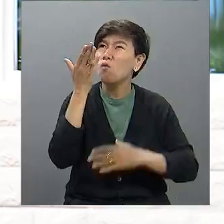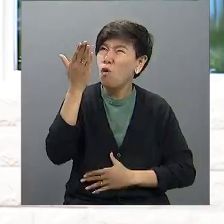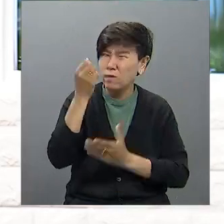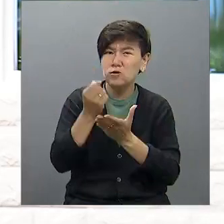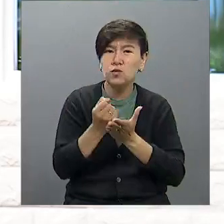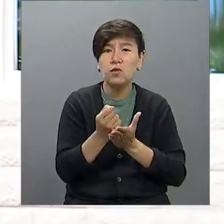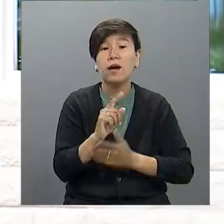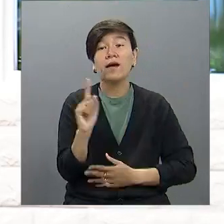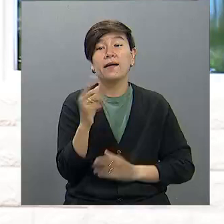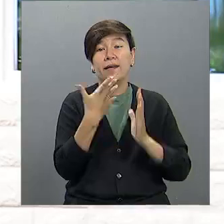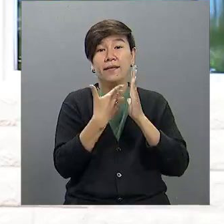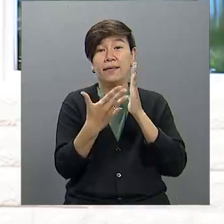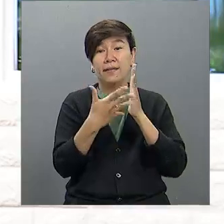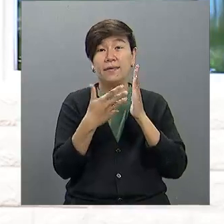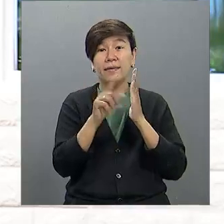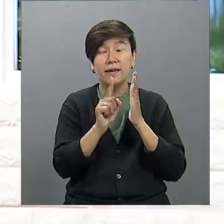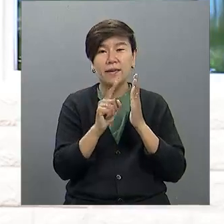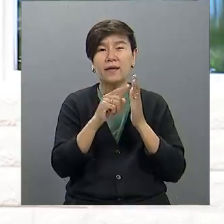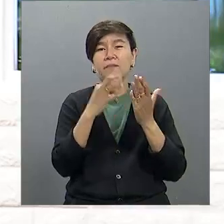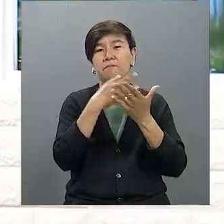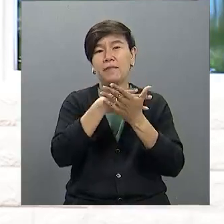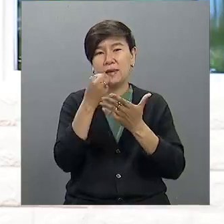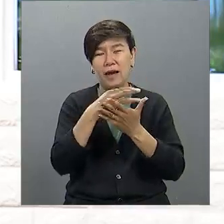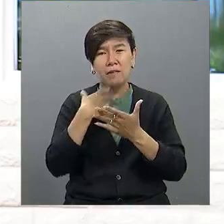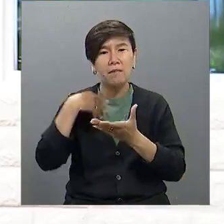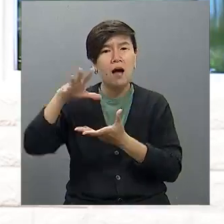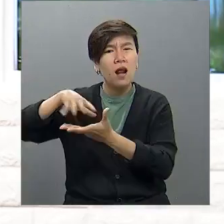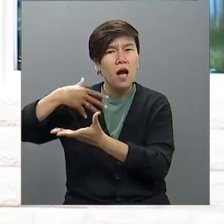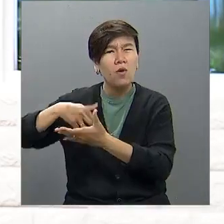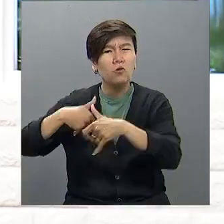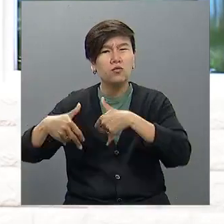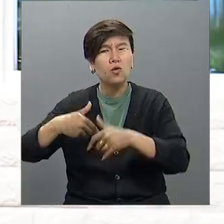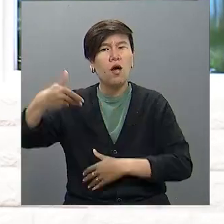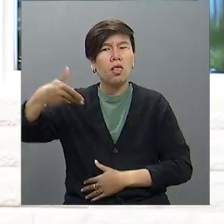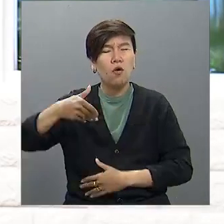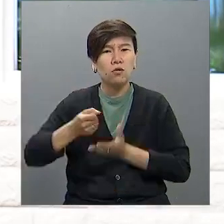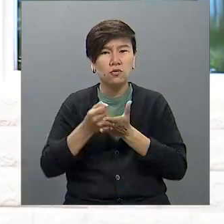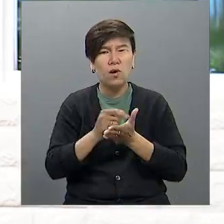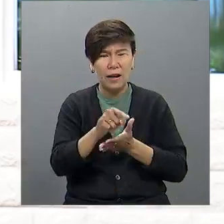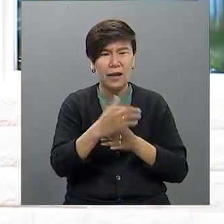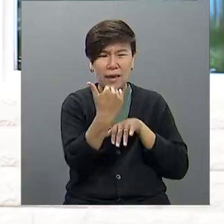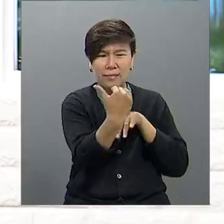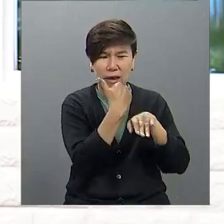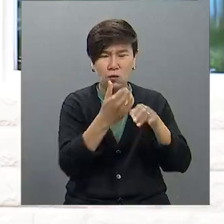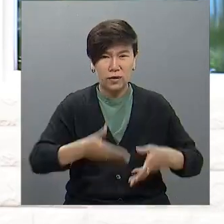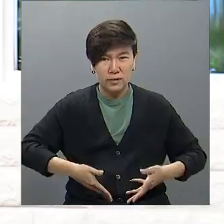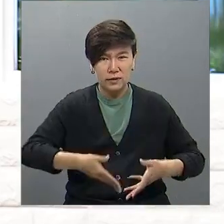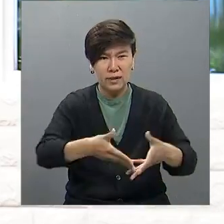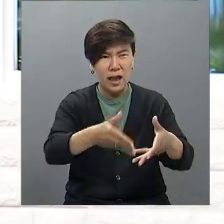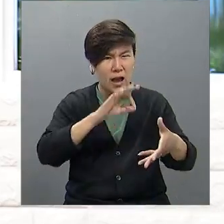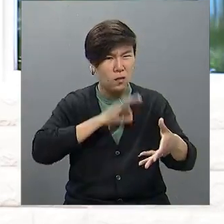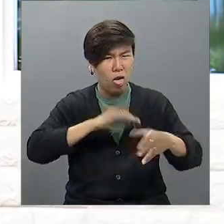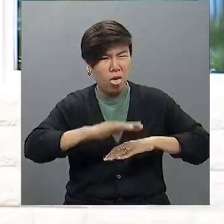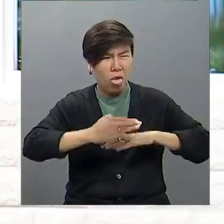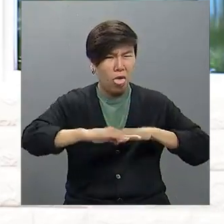ารคามค่ะชาวบ้าน3หมู่บ้านเขาบอกว่าโอ้โหอยากจะให้มีถนนทางเข้าหมู่บ้านจังเลยนะคะเพราะว่าตอนนี้ถนนก็ไม่ดีไฟก็